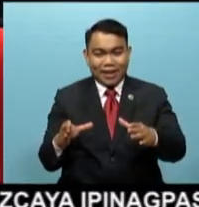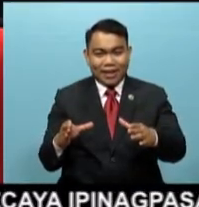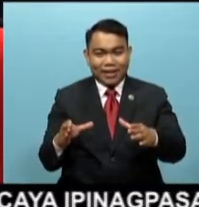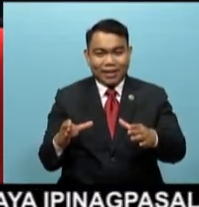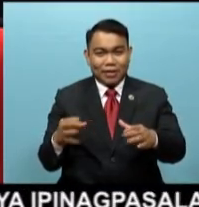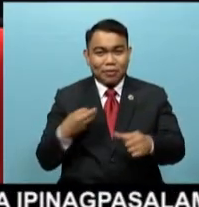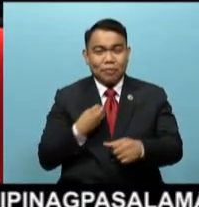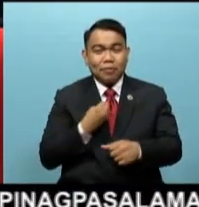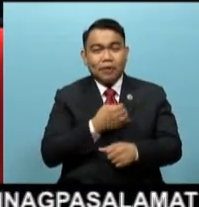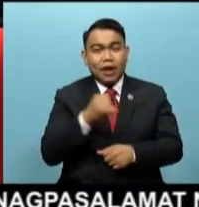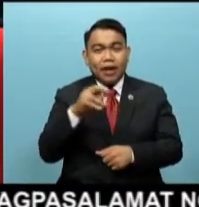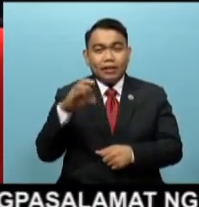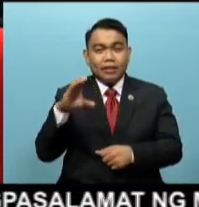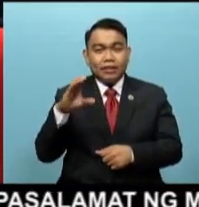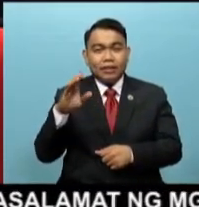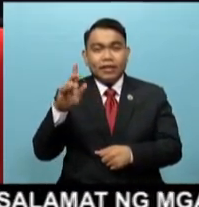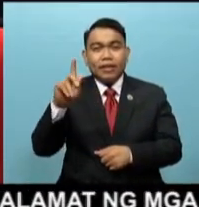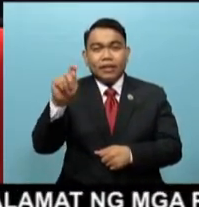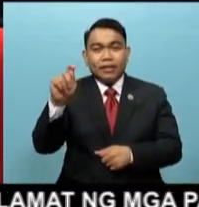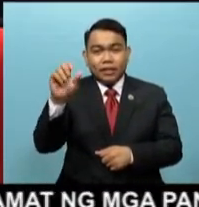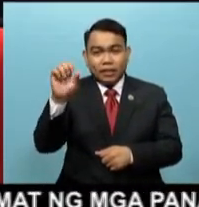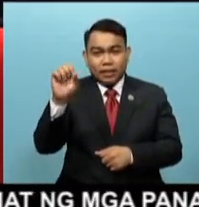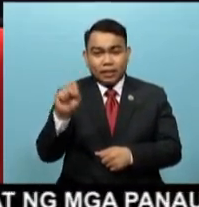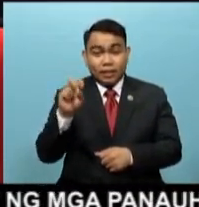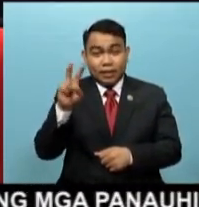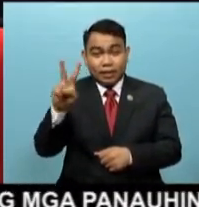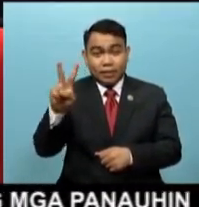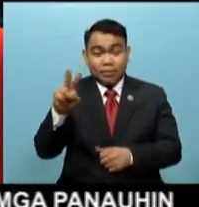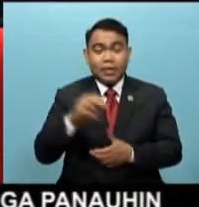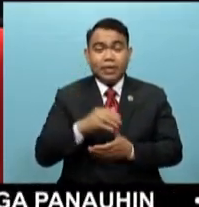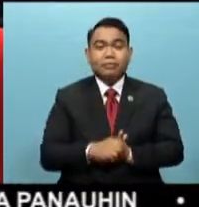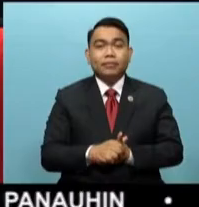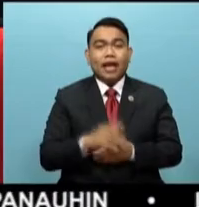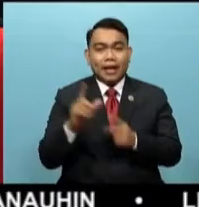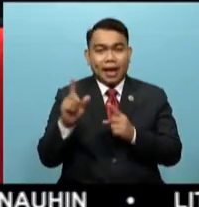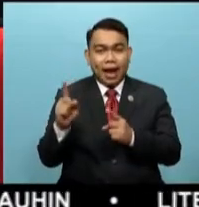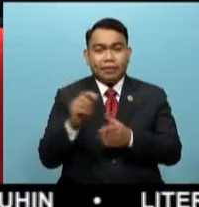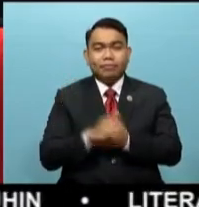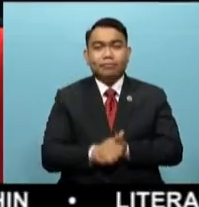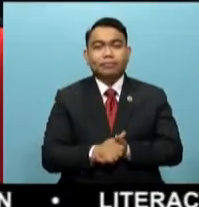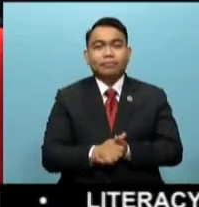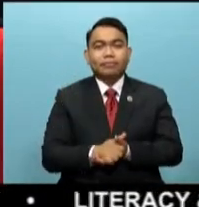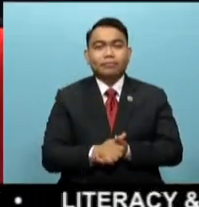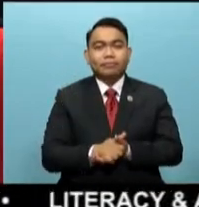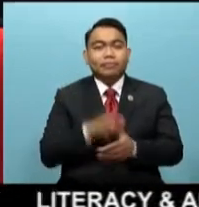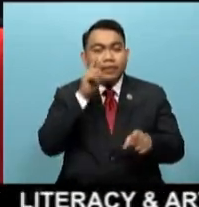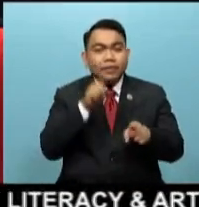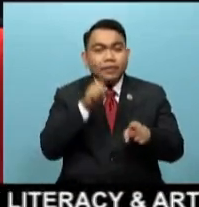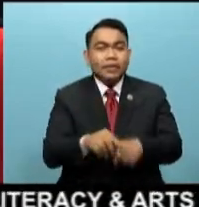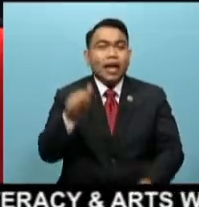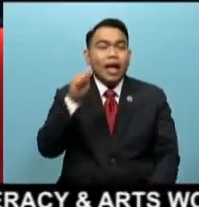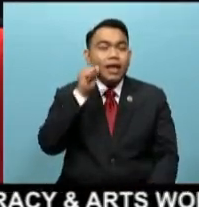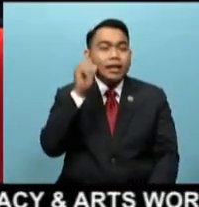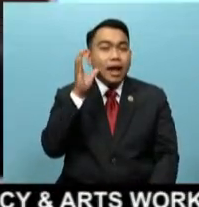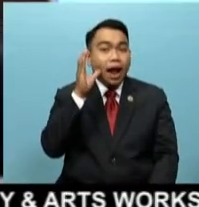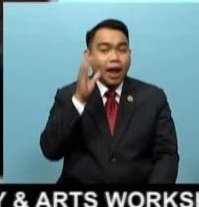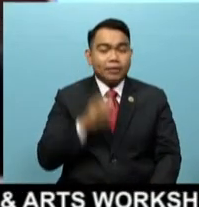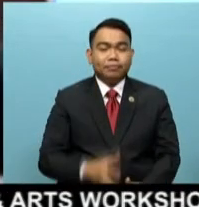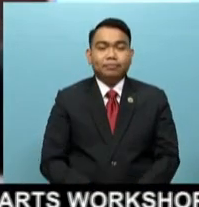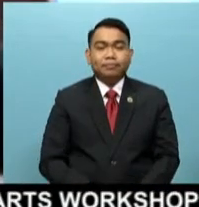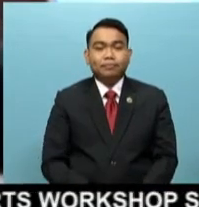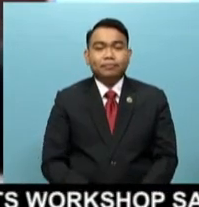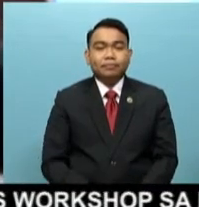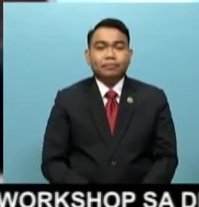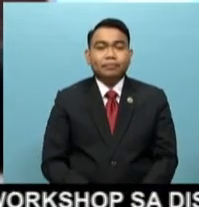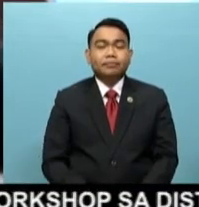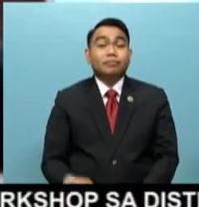kabilang sa INC Technical Support for Video Streaming o TSV. Narito ang report ni kapatid na Ana Kayanga. Dinaluhan